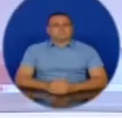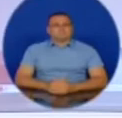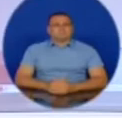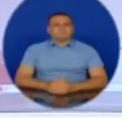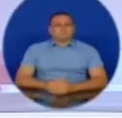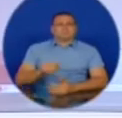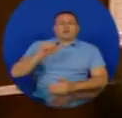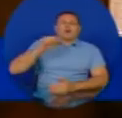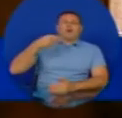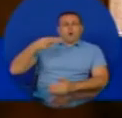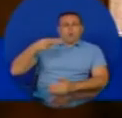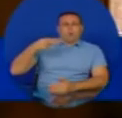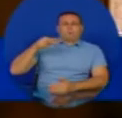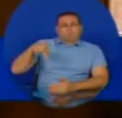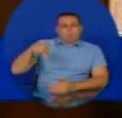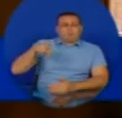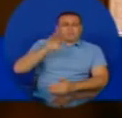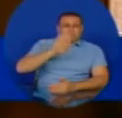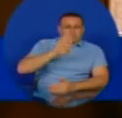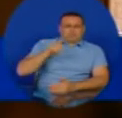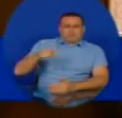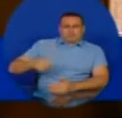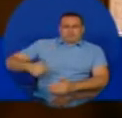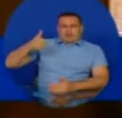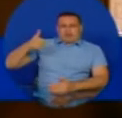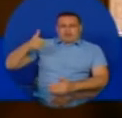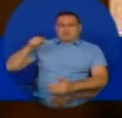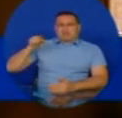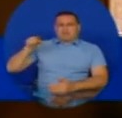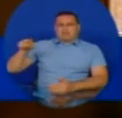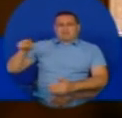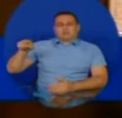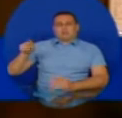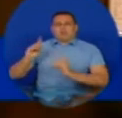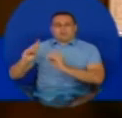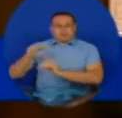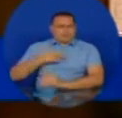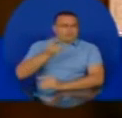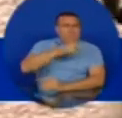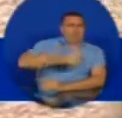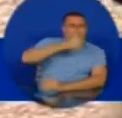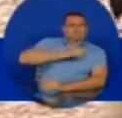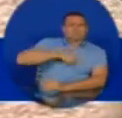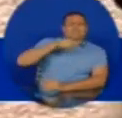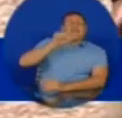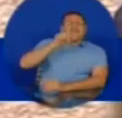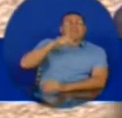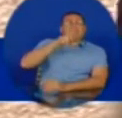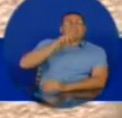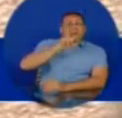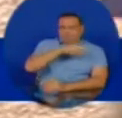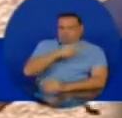פולי בורנשטיין, מנכ"לית תנועת דרכנו, ועודד רביבי, ראש מועצת אפרת, הם בדרך כלל יריבים פוליטיים, מרים